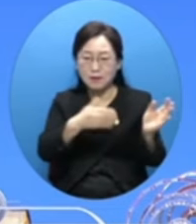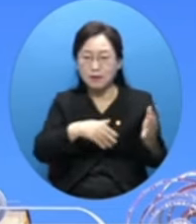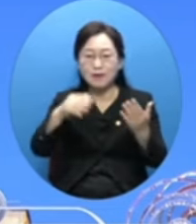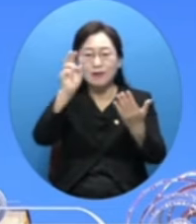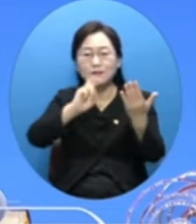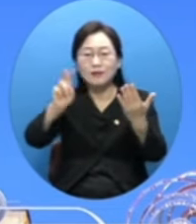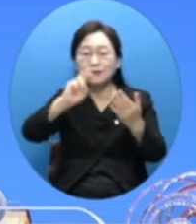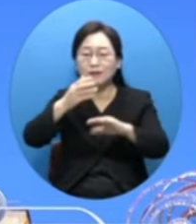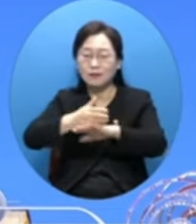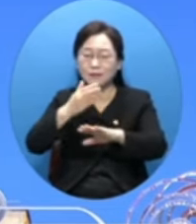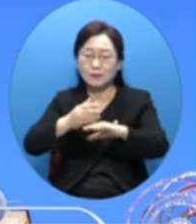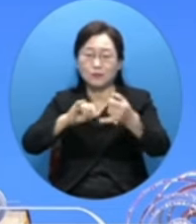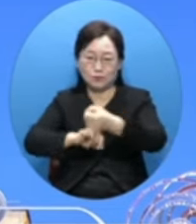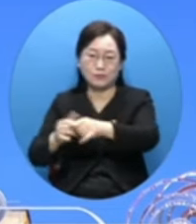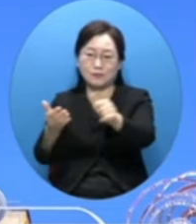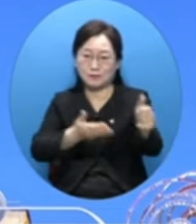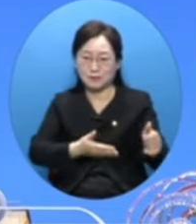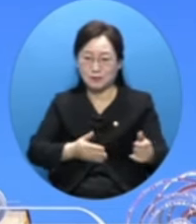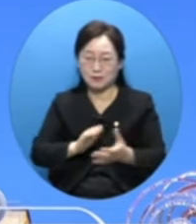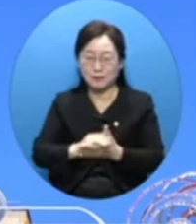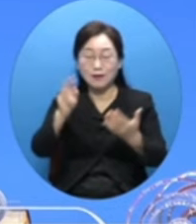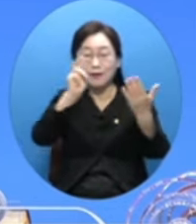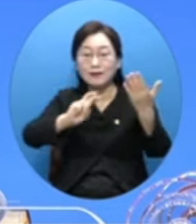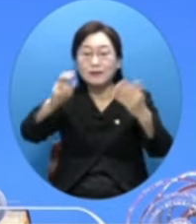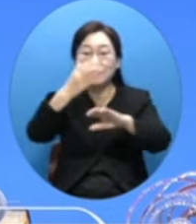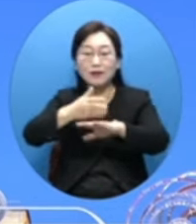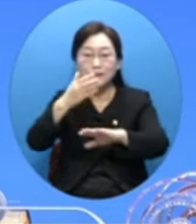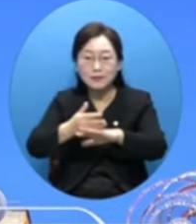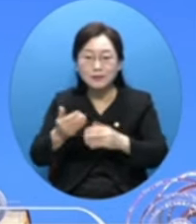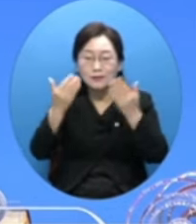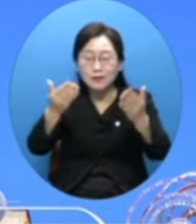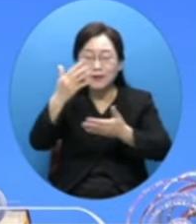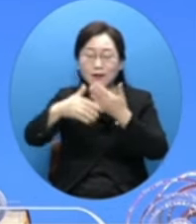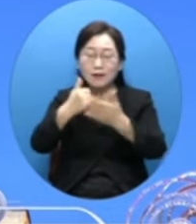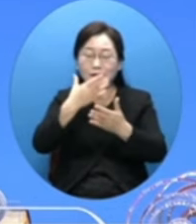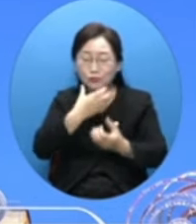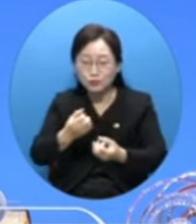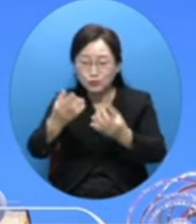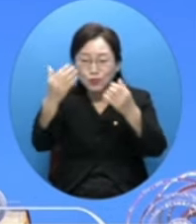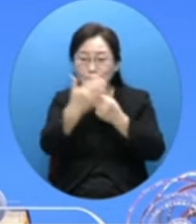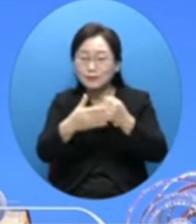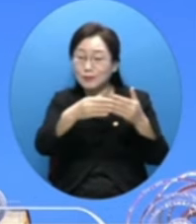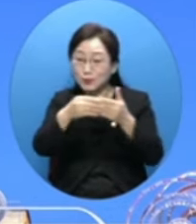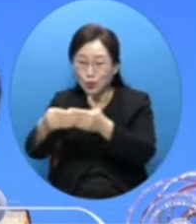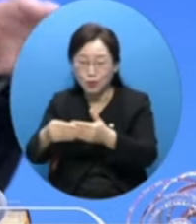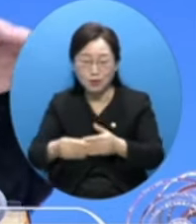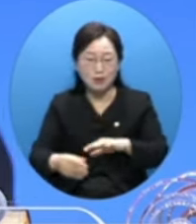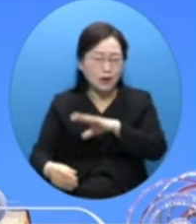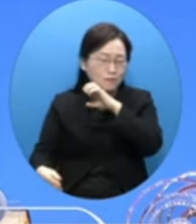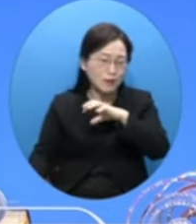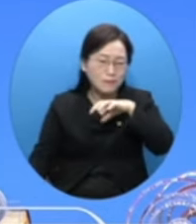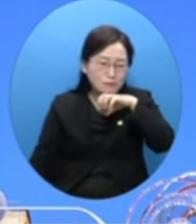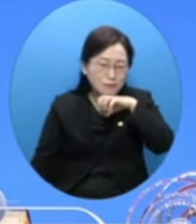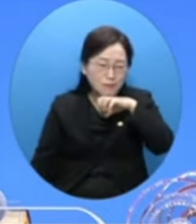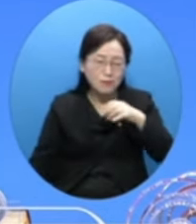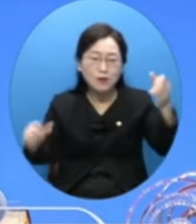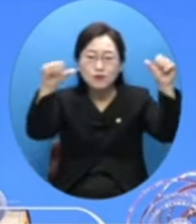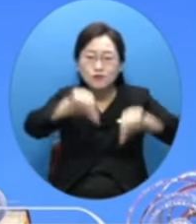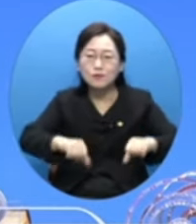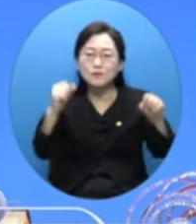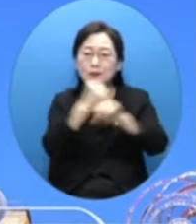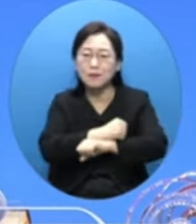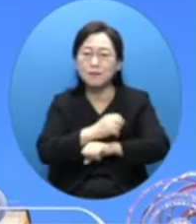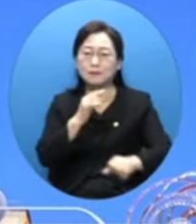합니다. 찬양과 감사는 우리를 축복으로 하나님의 은혜로 인도하고 원망과 불평은 우리를 저주와 파멸로